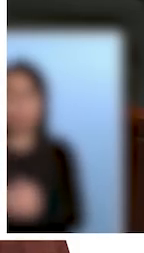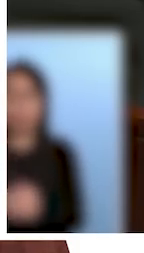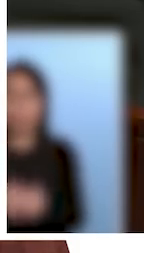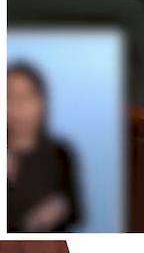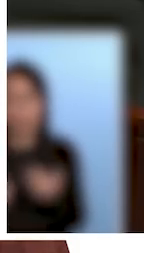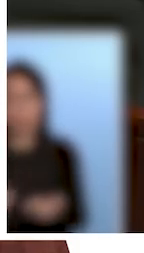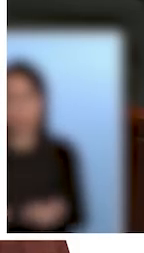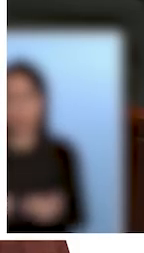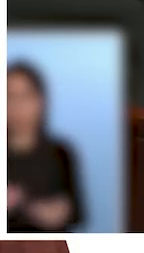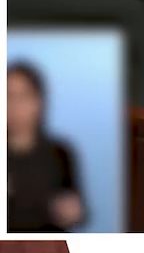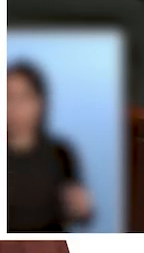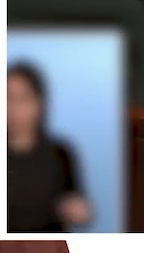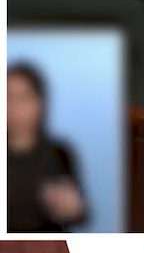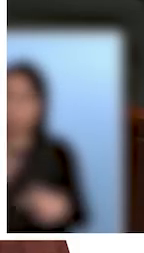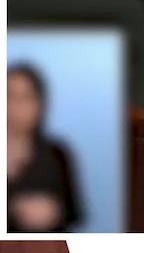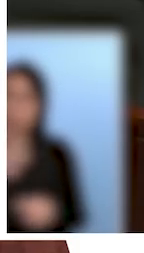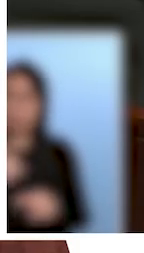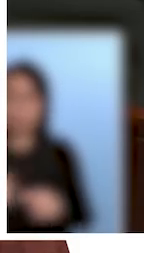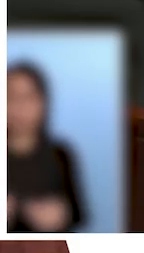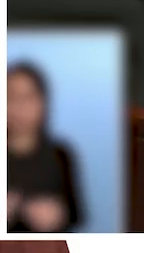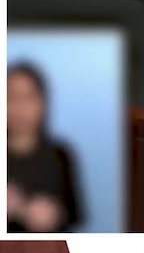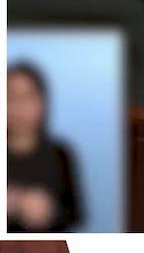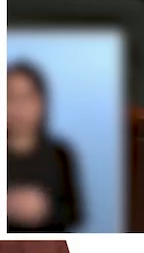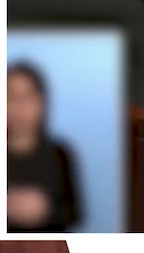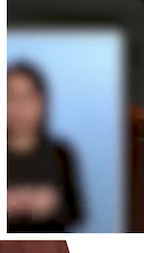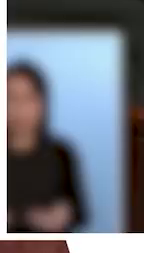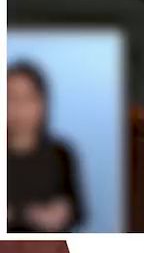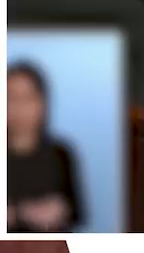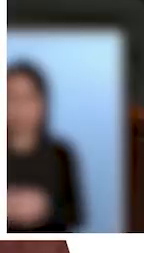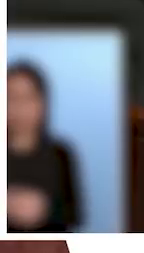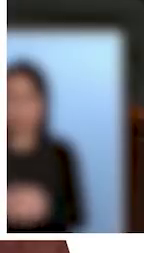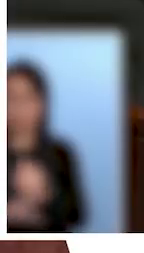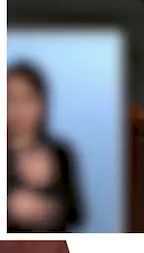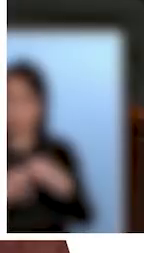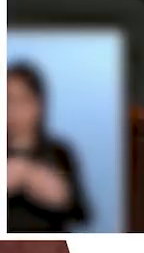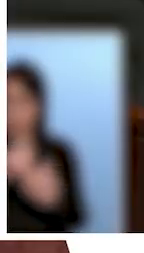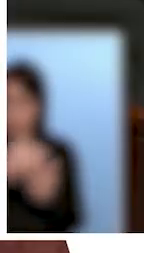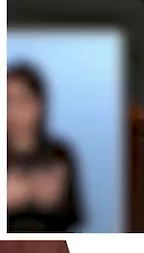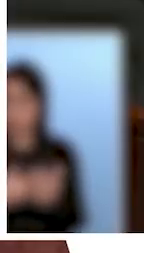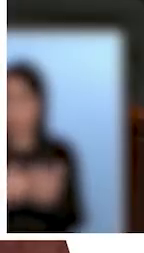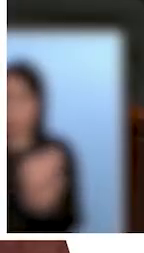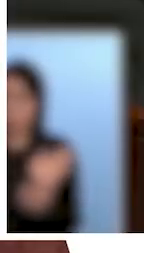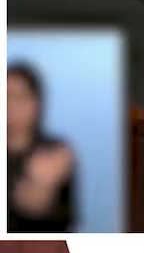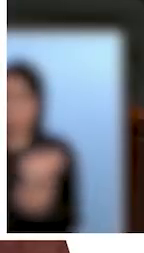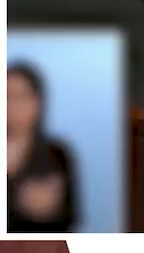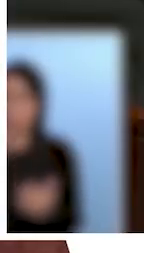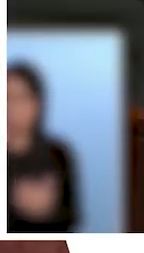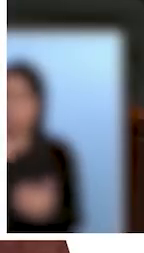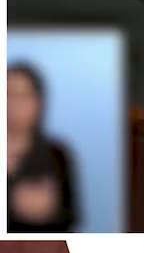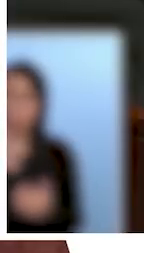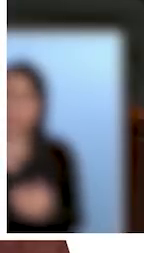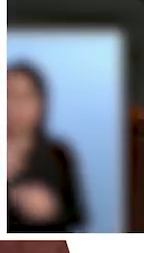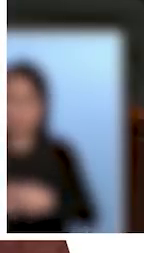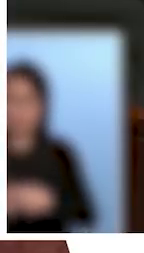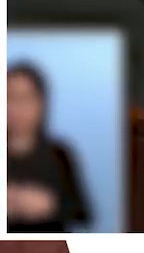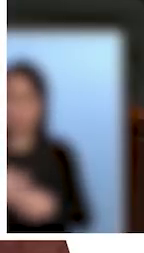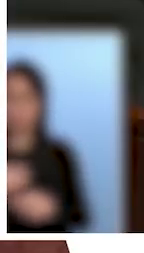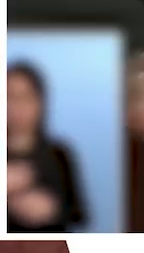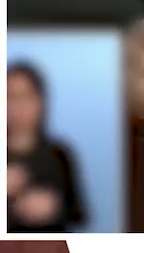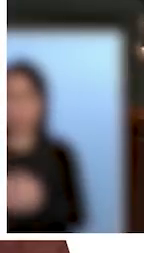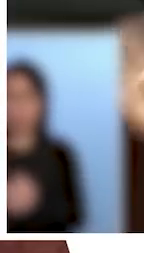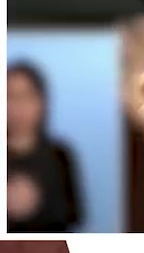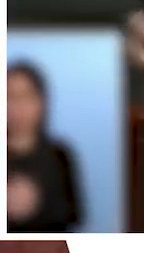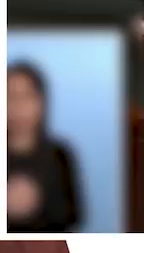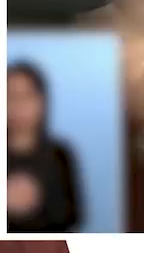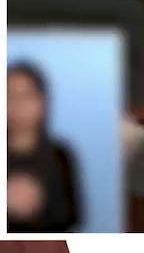家現有嘅單單嘅現有嘅司法機構嘅嗰個處理投訴嘅制度咧，睇嚟係的而且確有